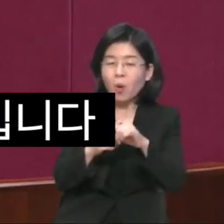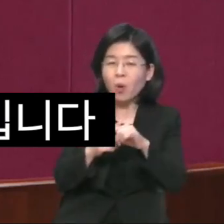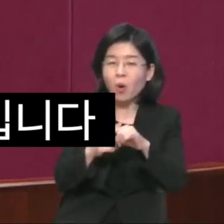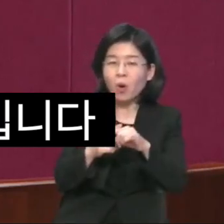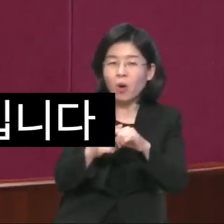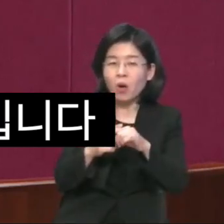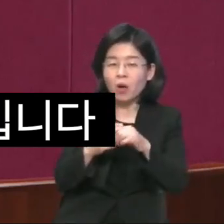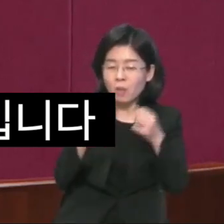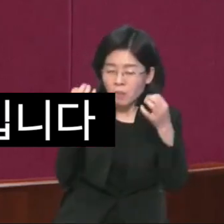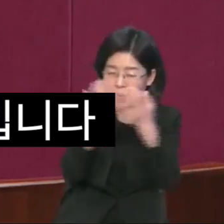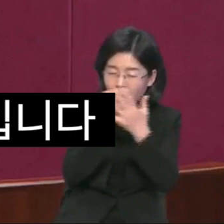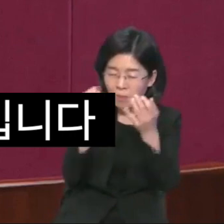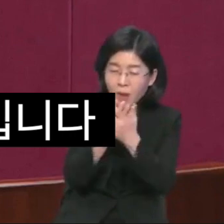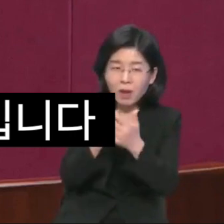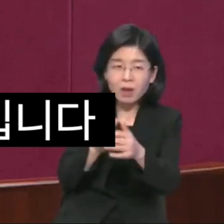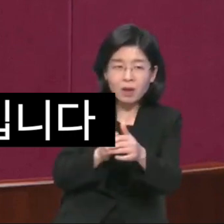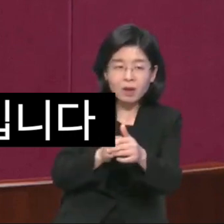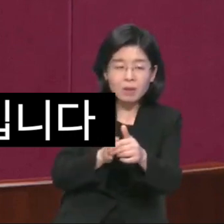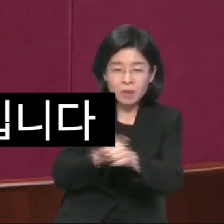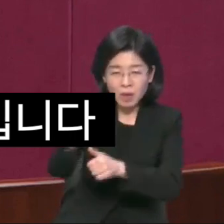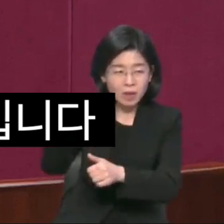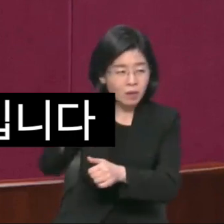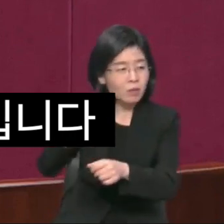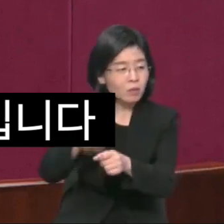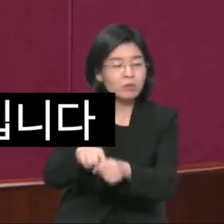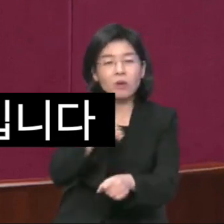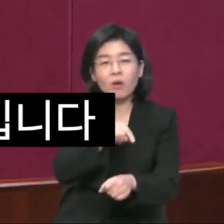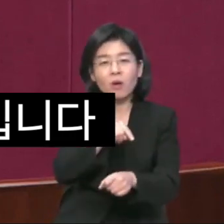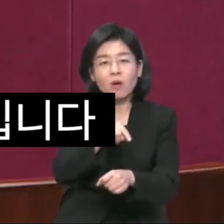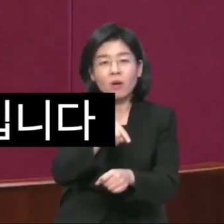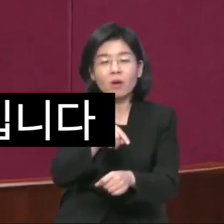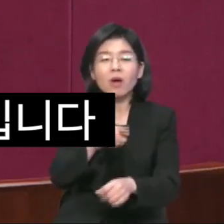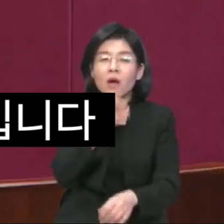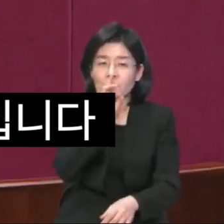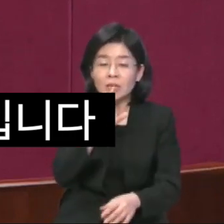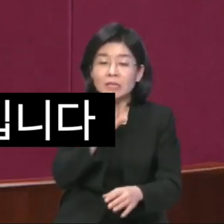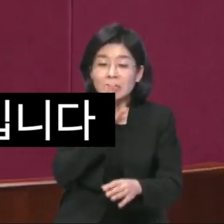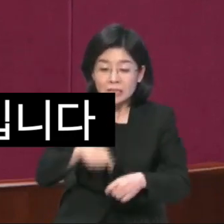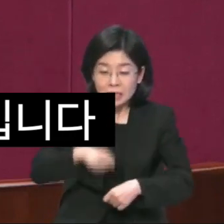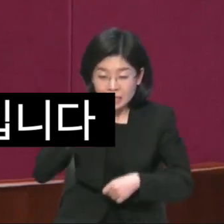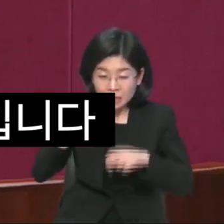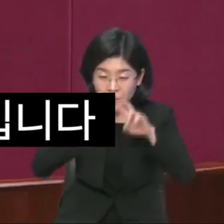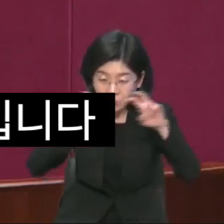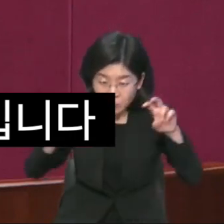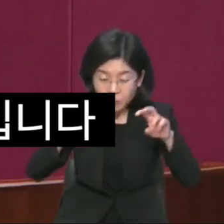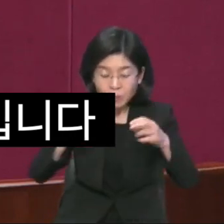프레임 씌우기는 국민들에게 색안경을 씌우는 것입니다.